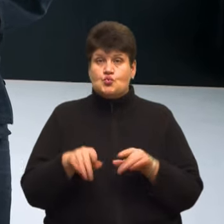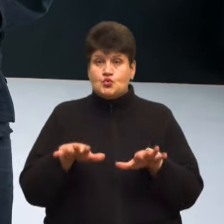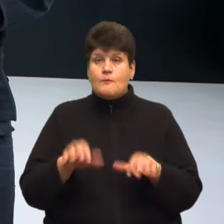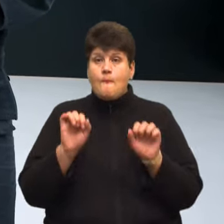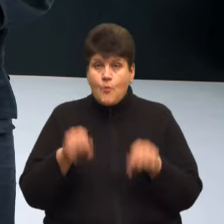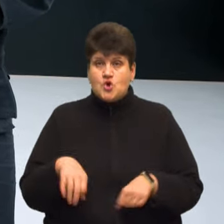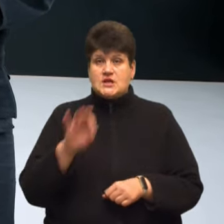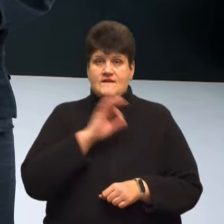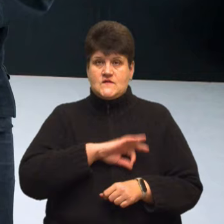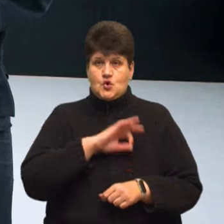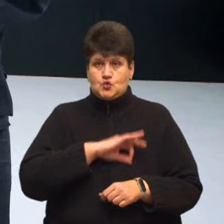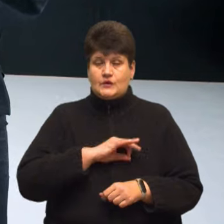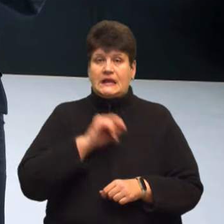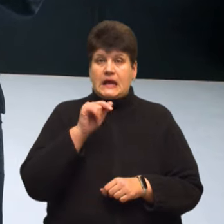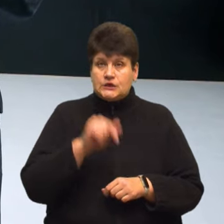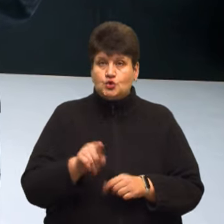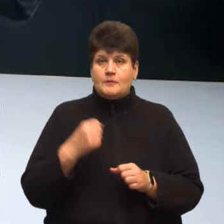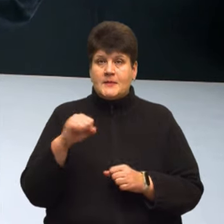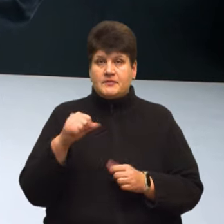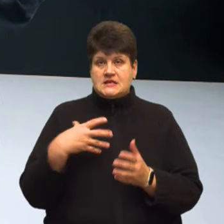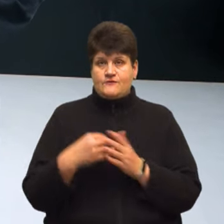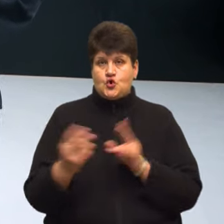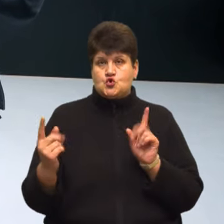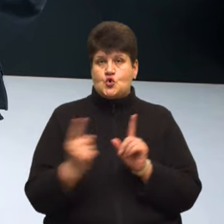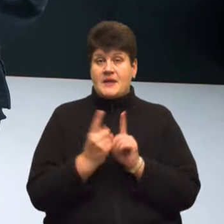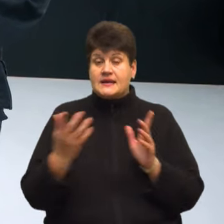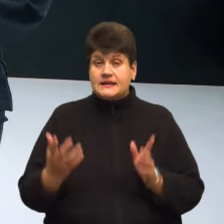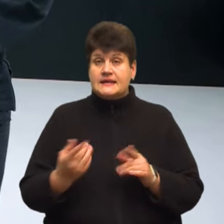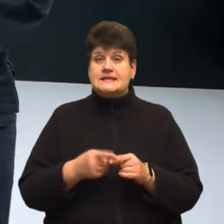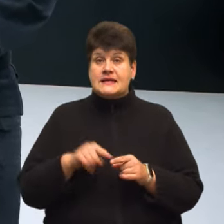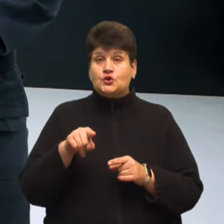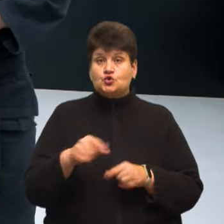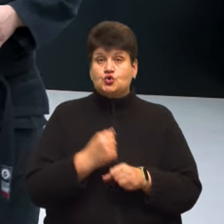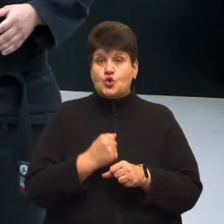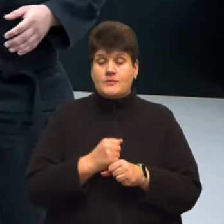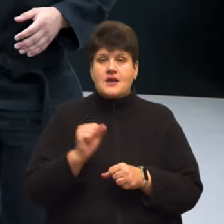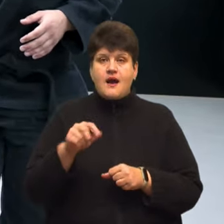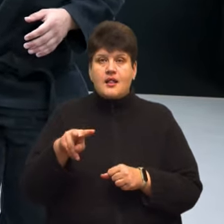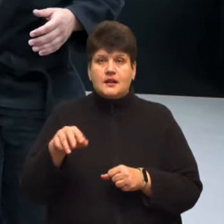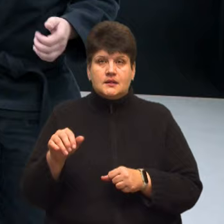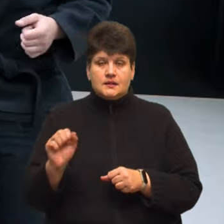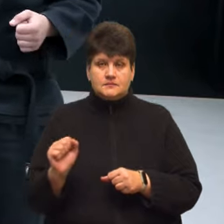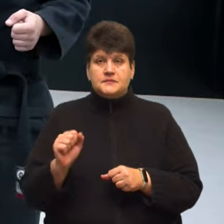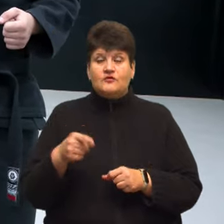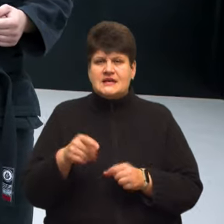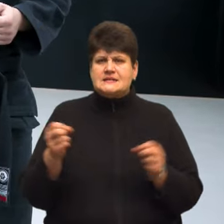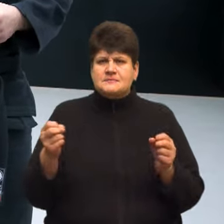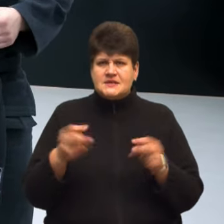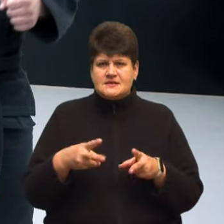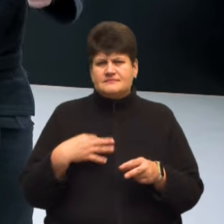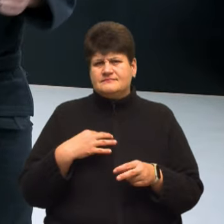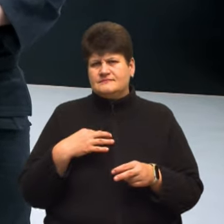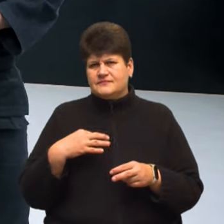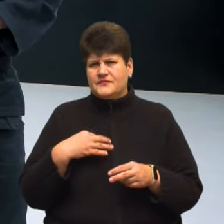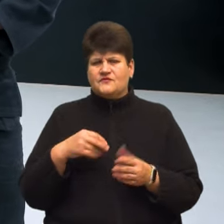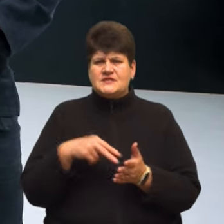використовувати для того щоб перемагати своїх суперників це то що і робить Ала в своїх сутичках Вона спеціально нехтує боротьбою в стійці